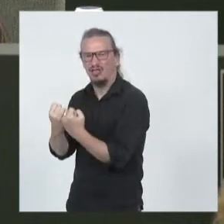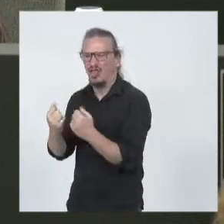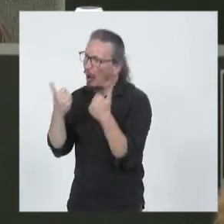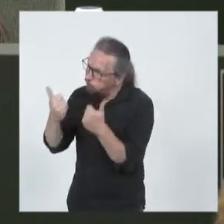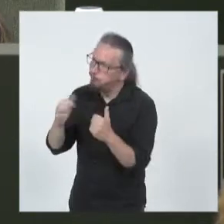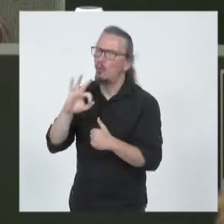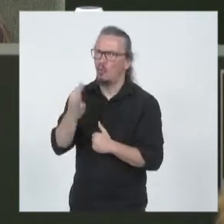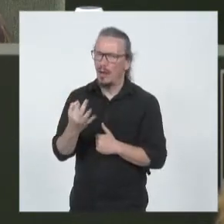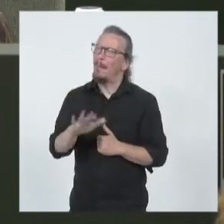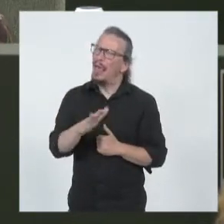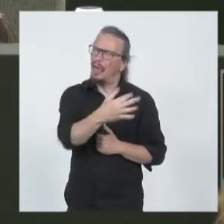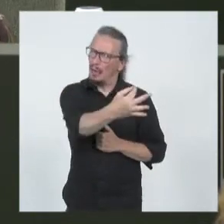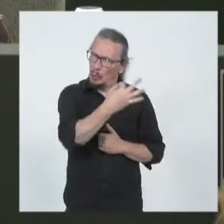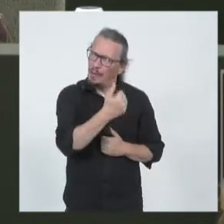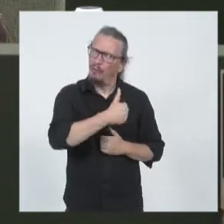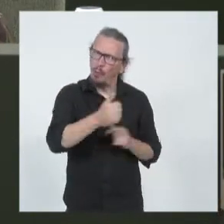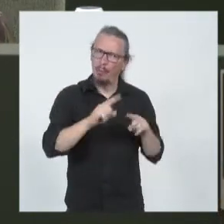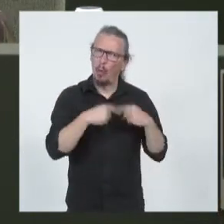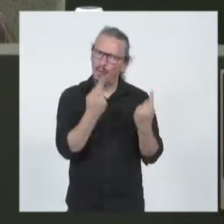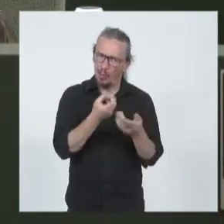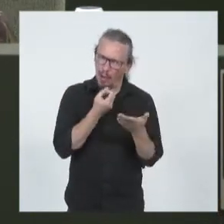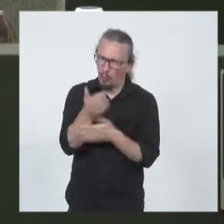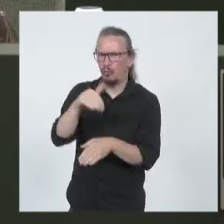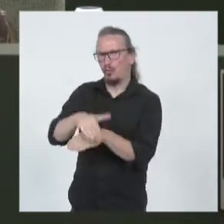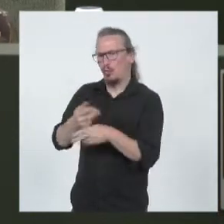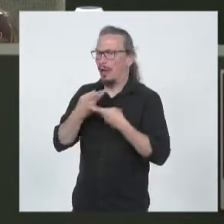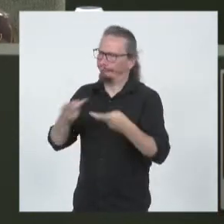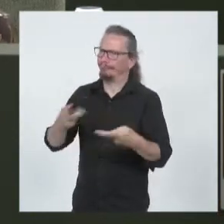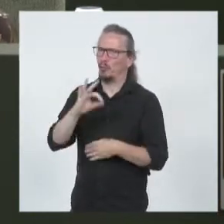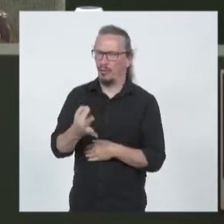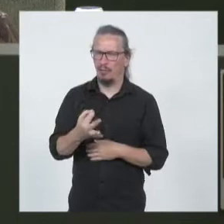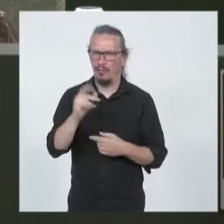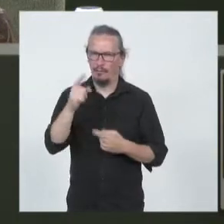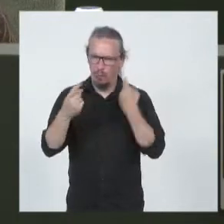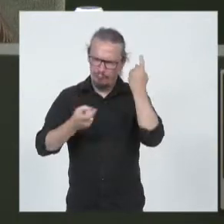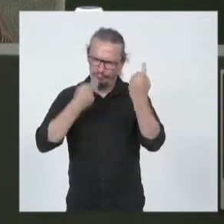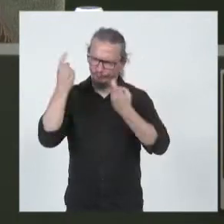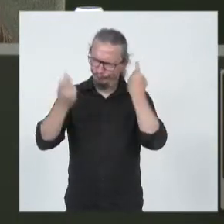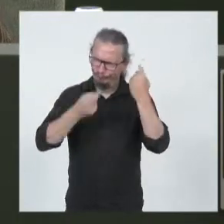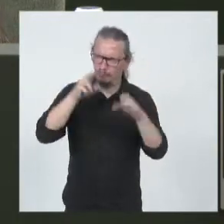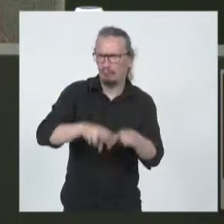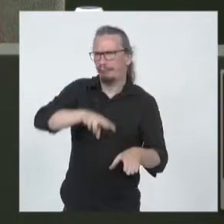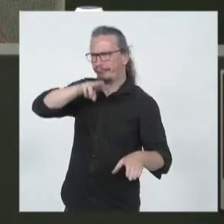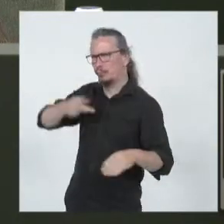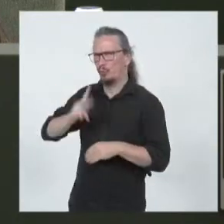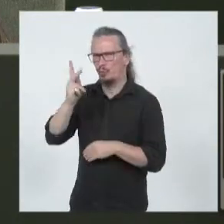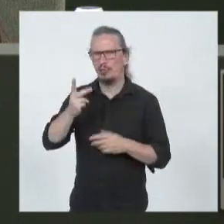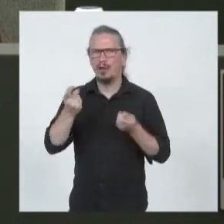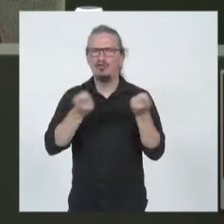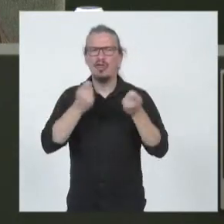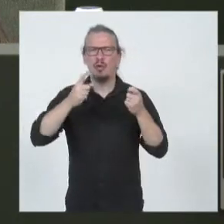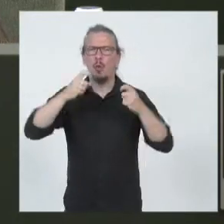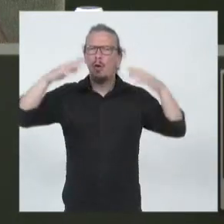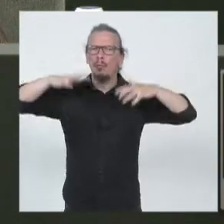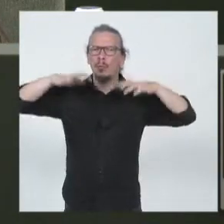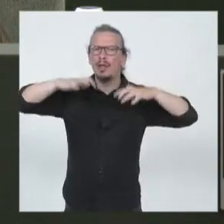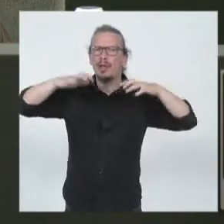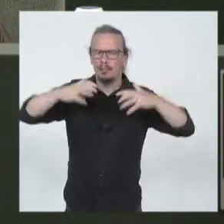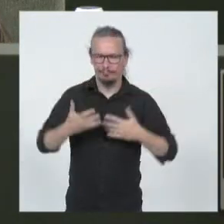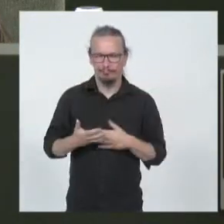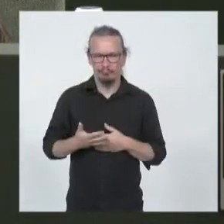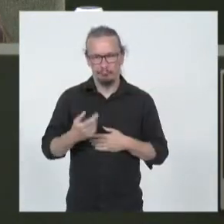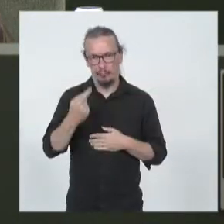en commission, et c'est important de l'entendre de nouveau ici, il convient aussi de s'interroger plus largement. Sur la gestion des eaux pluviales, nous attendons avec